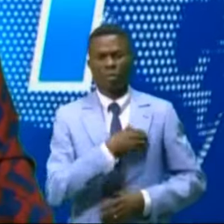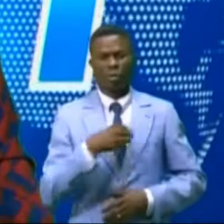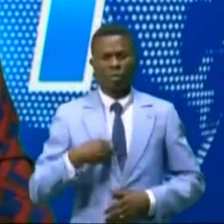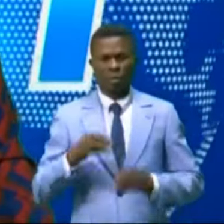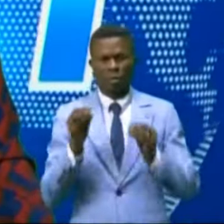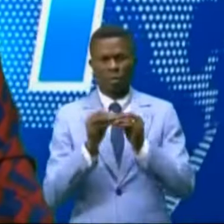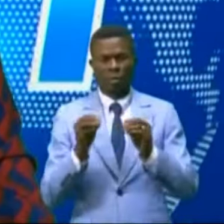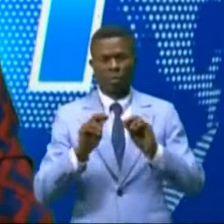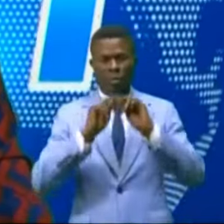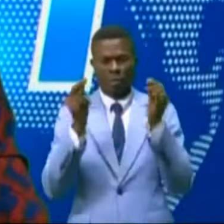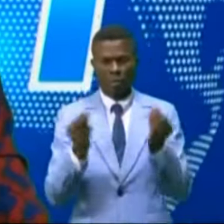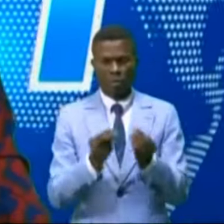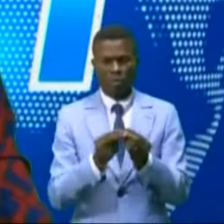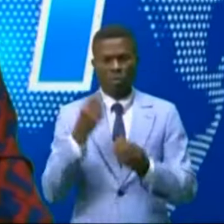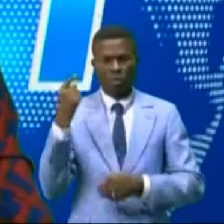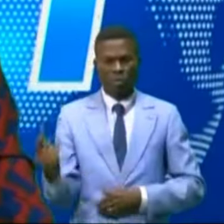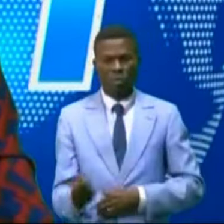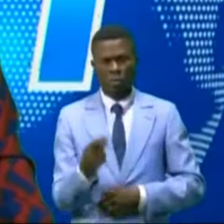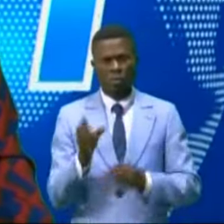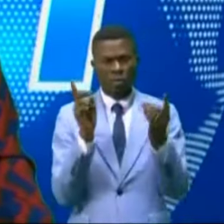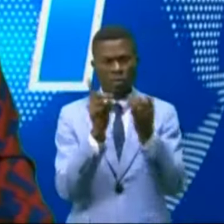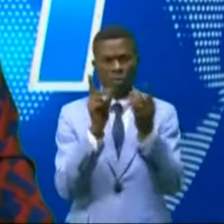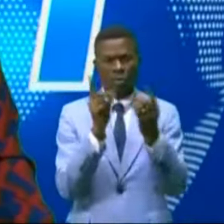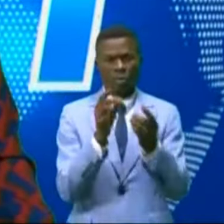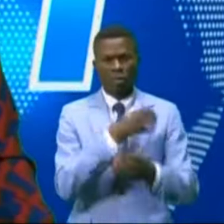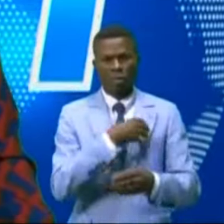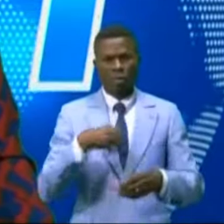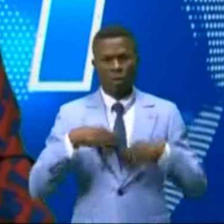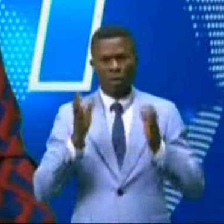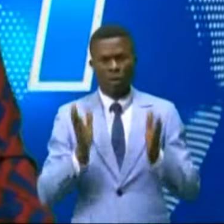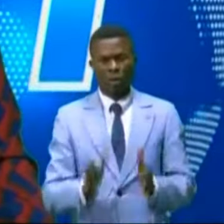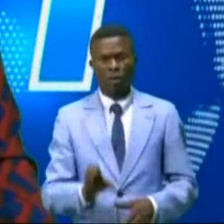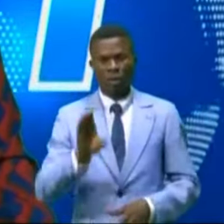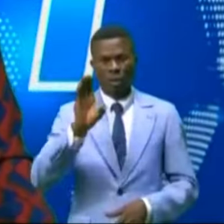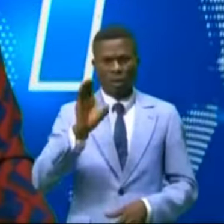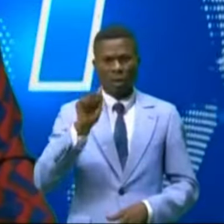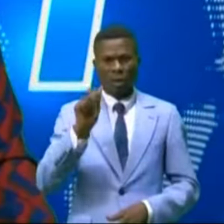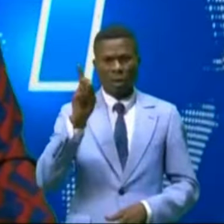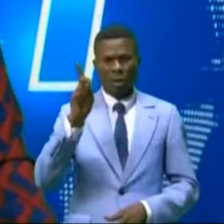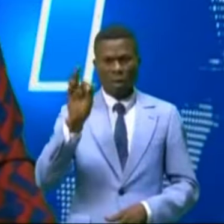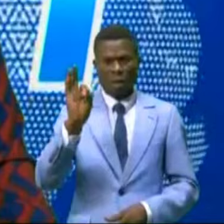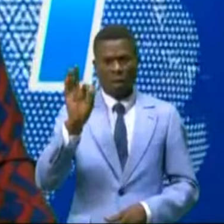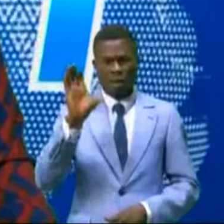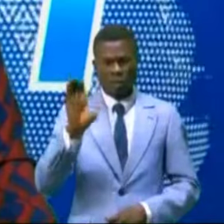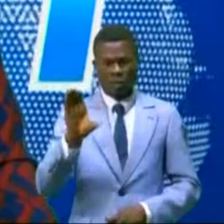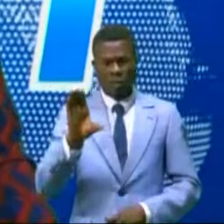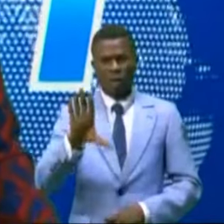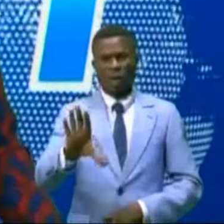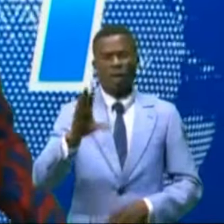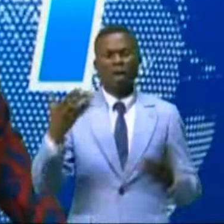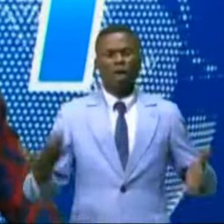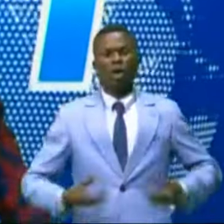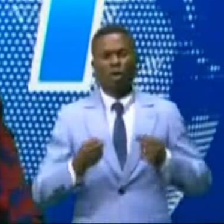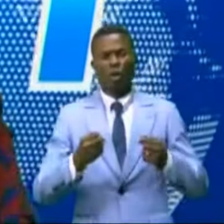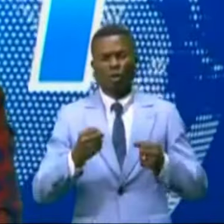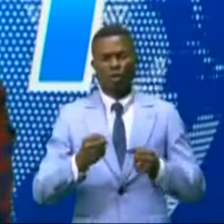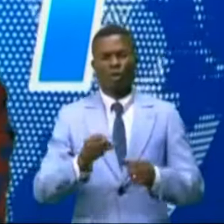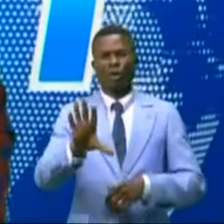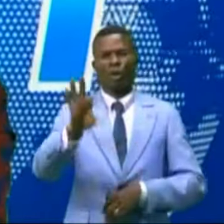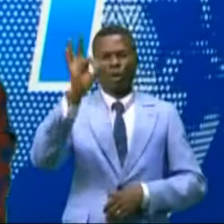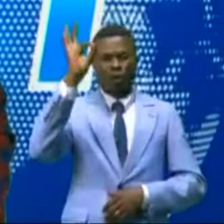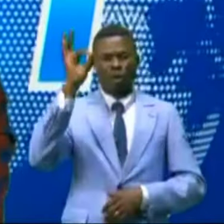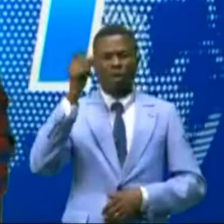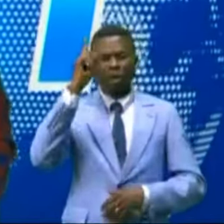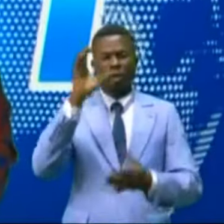réunies au sein du cadre permanent de concertation de la femme congolaise Cafco salue la nomination d'une femme à la primature par le chef